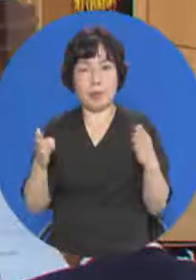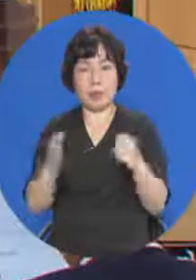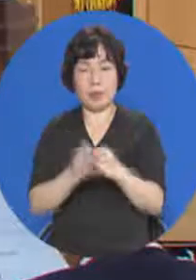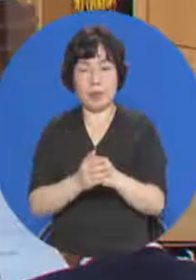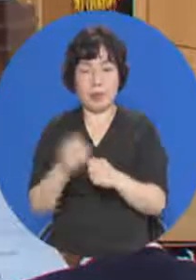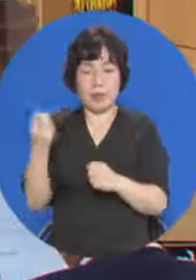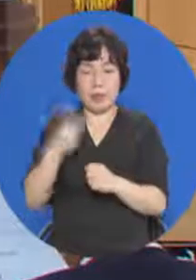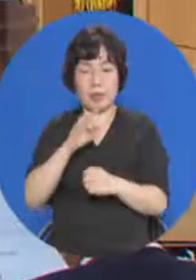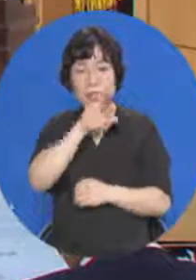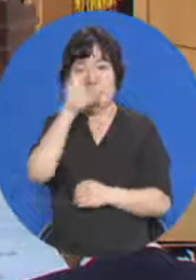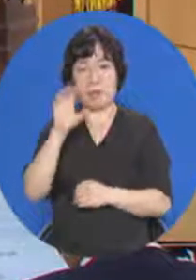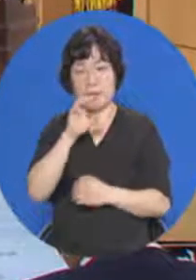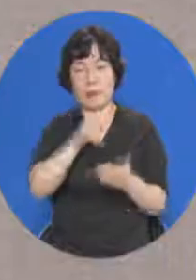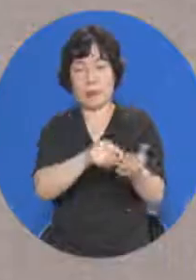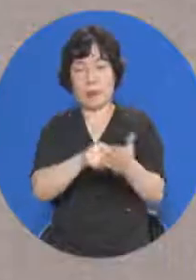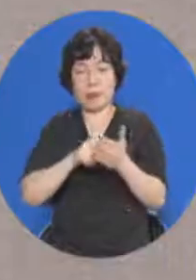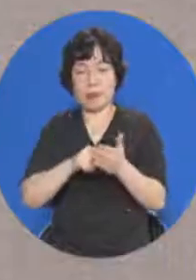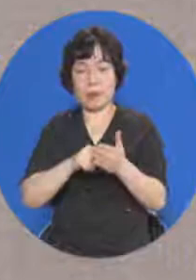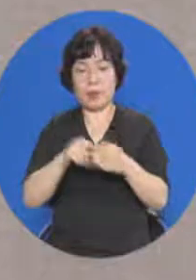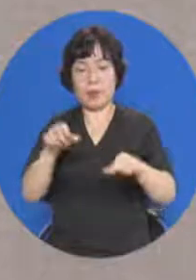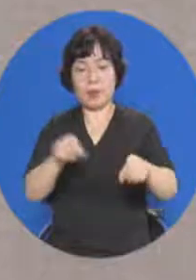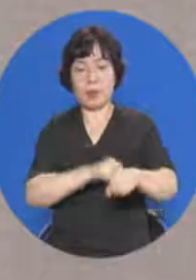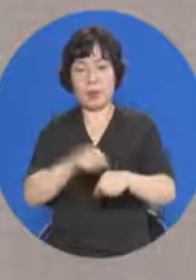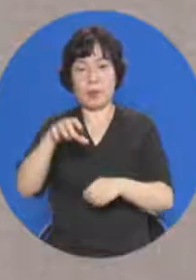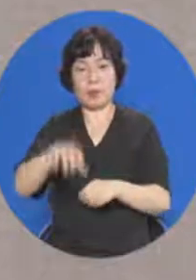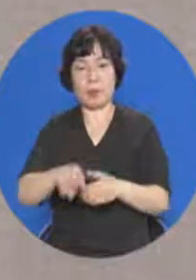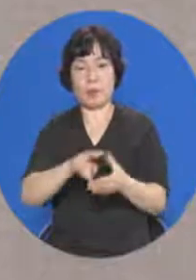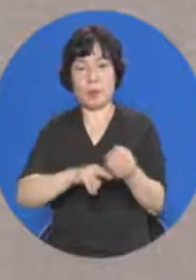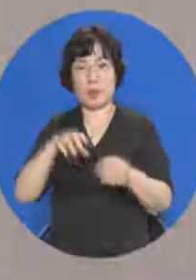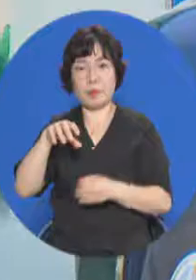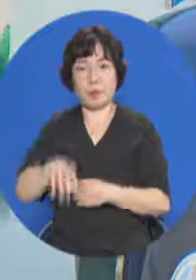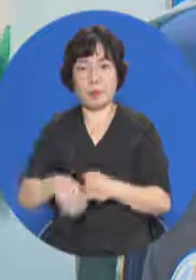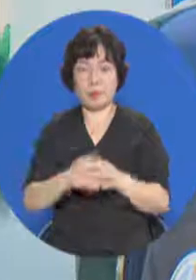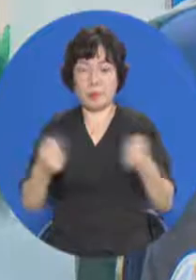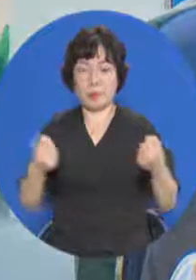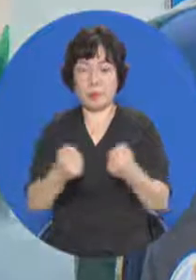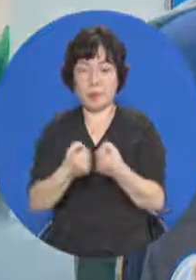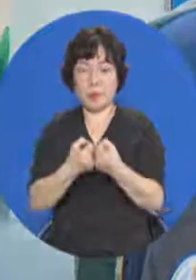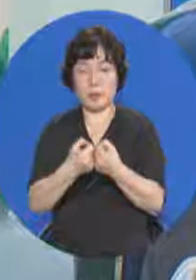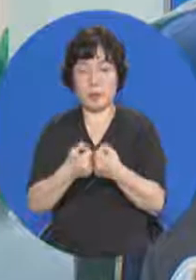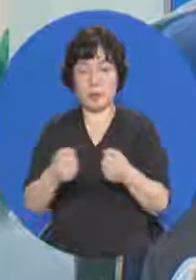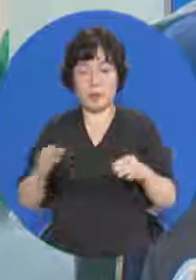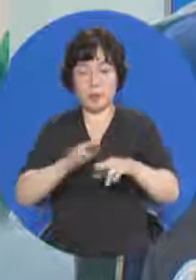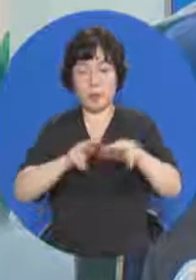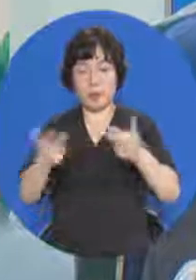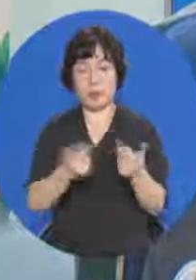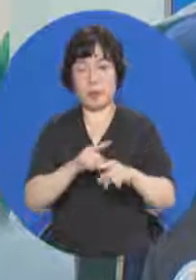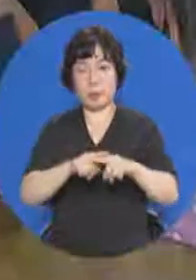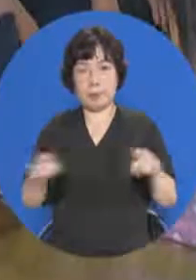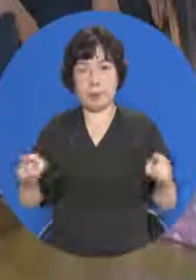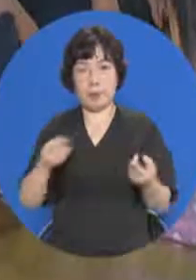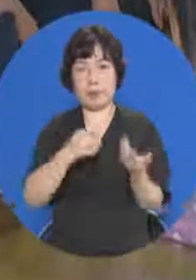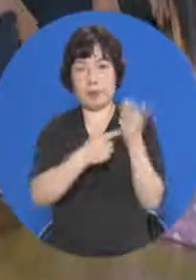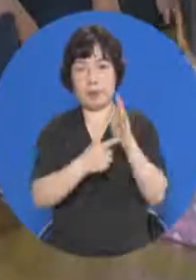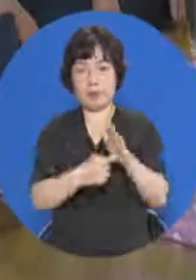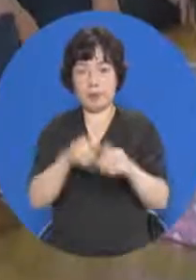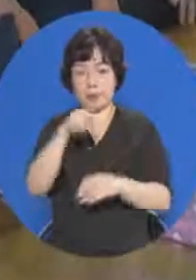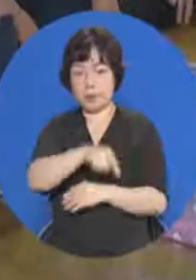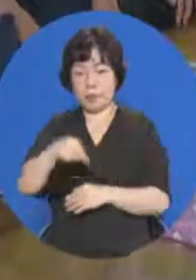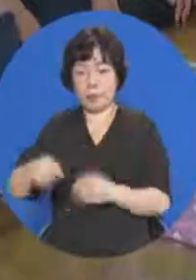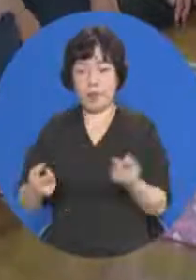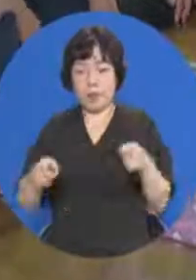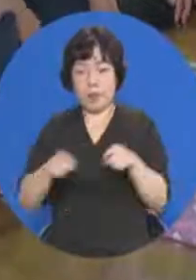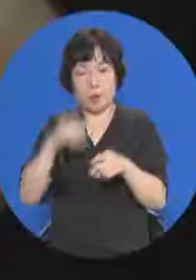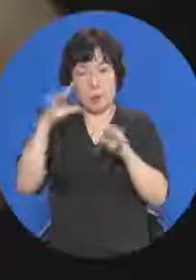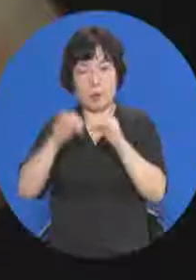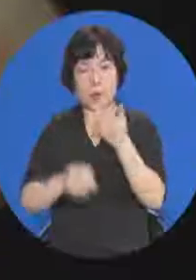수면 위로 떠오른 여수 수산물 특화시장 문제. 분쟁조정 결렬이라는 지난해의 실패를 딛고 양측이 함께 동의할